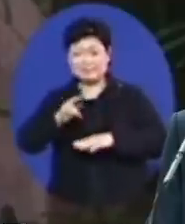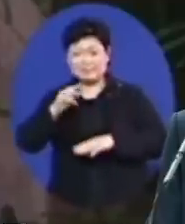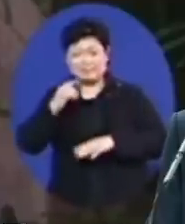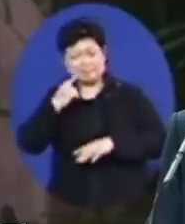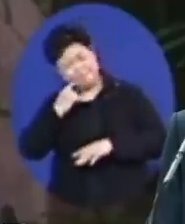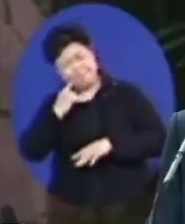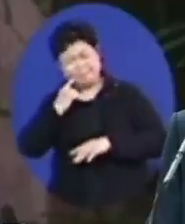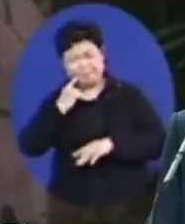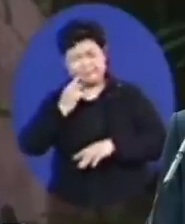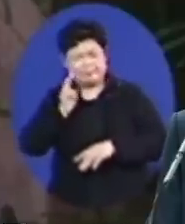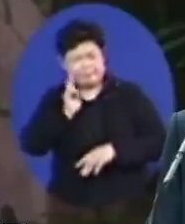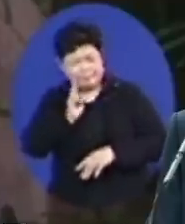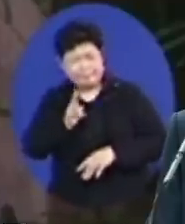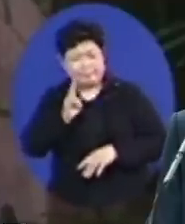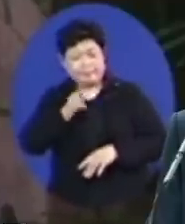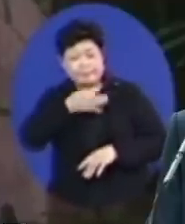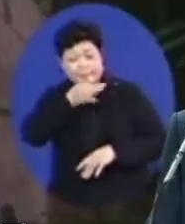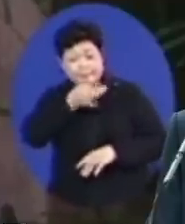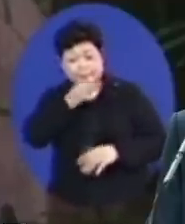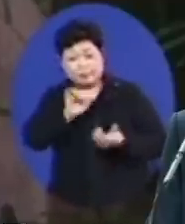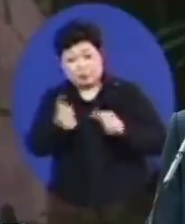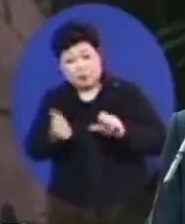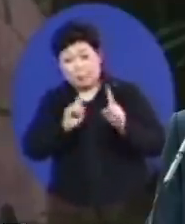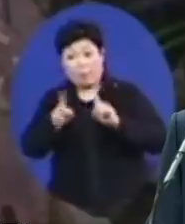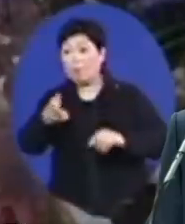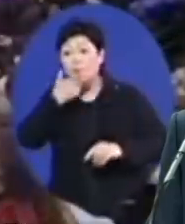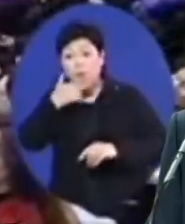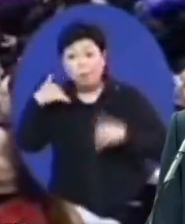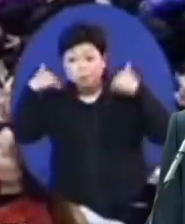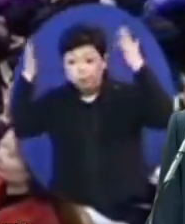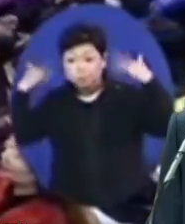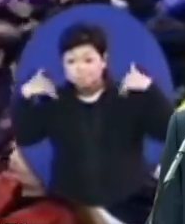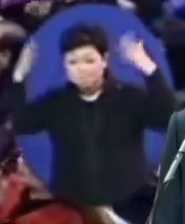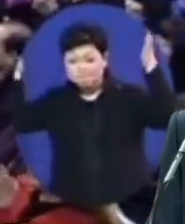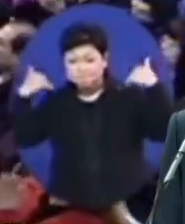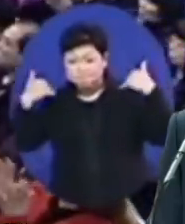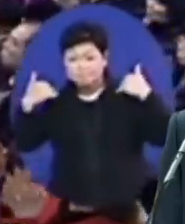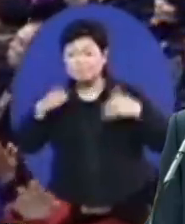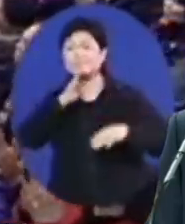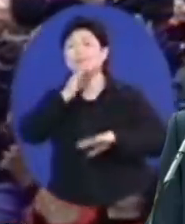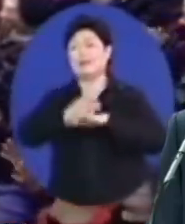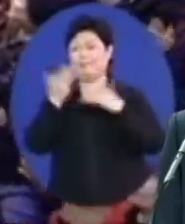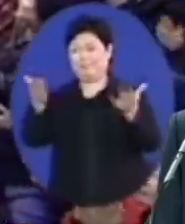들려서 죽었다는 사람은 없습니다. 왜냐하면 감사하고 있습니다.